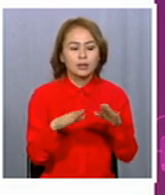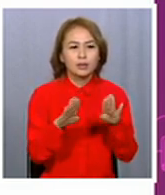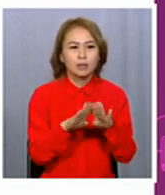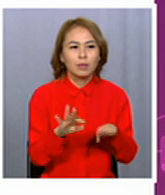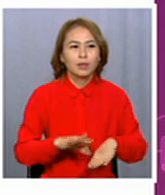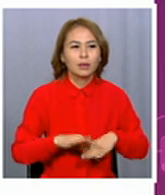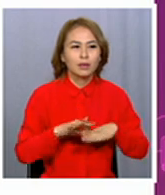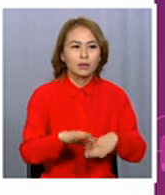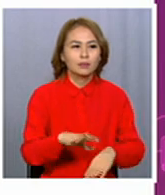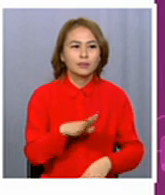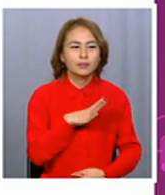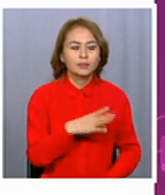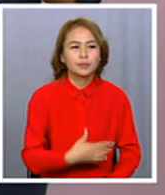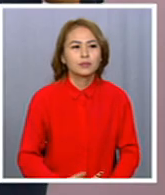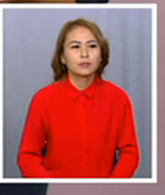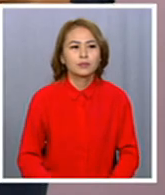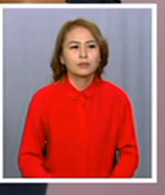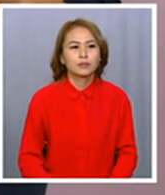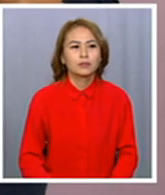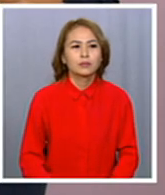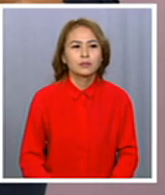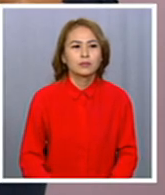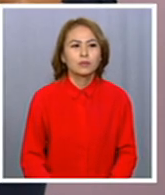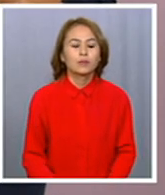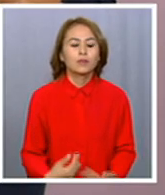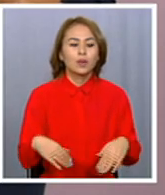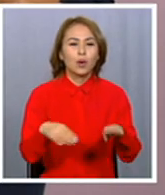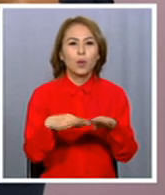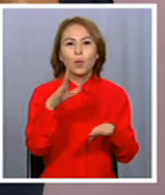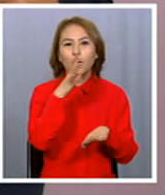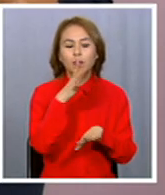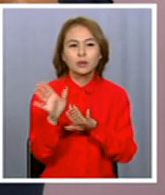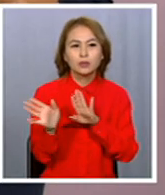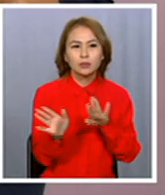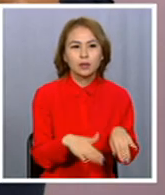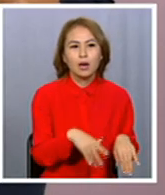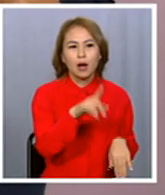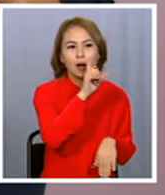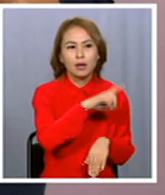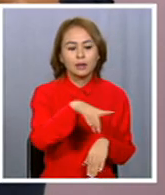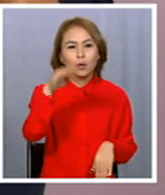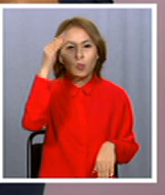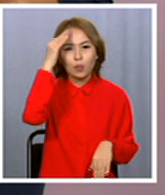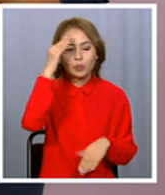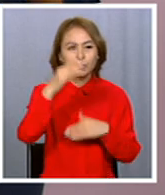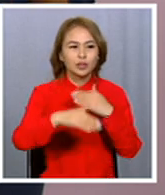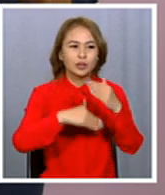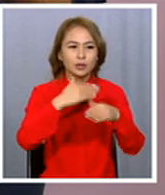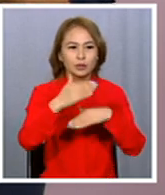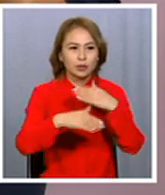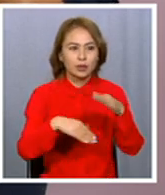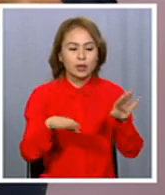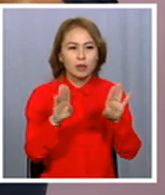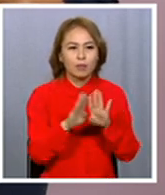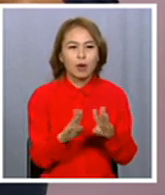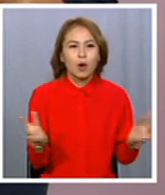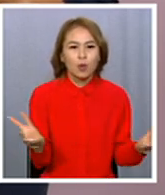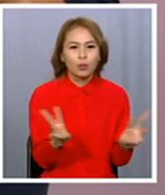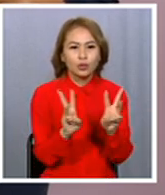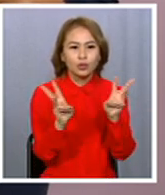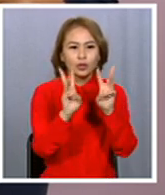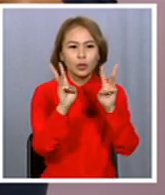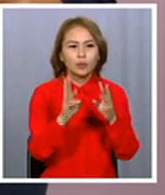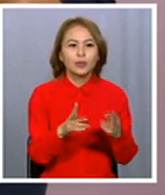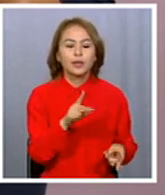ретінде паналаған. Алайда уақыт өте келе адамдардың ой өрістері жетіліп, от жағуды,